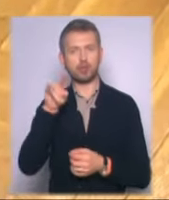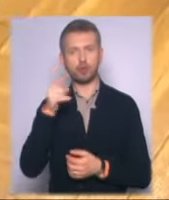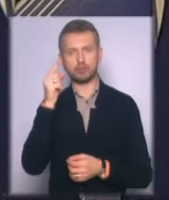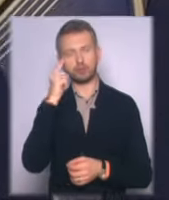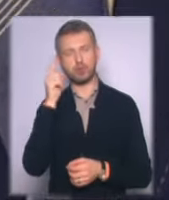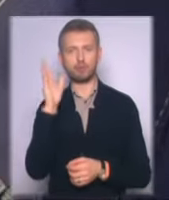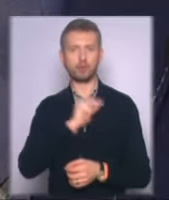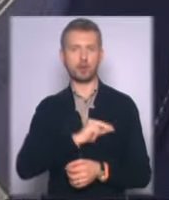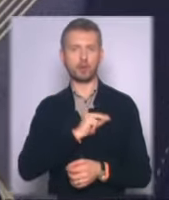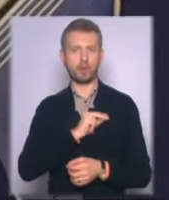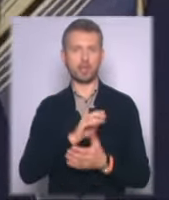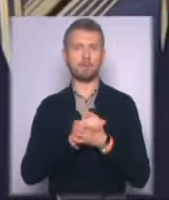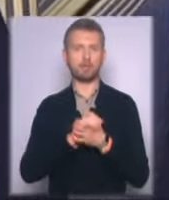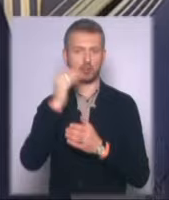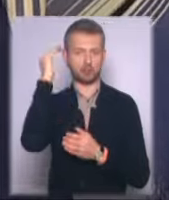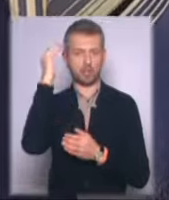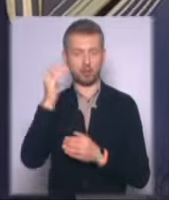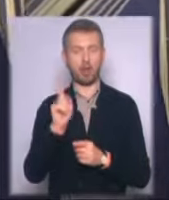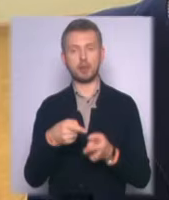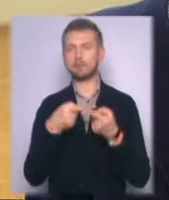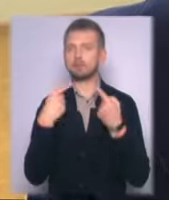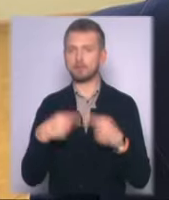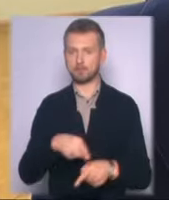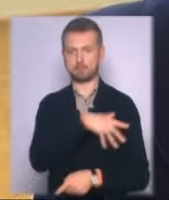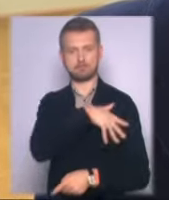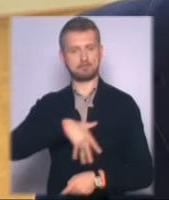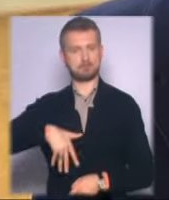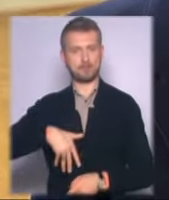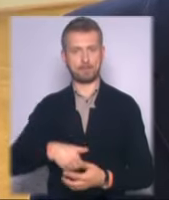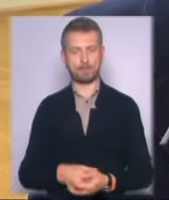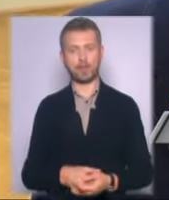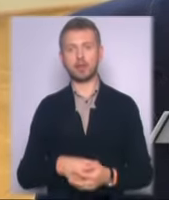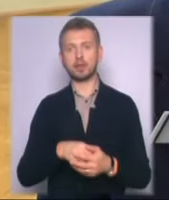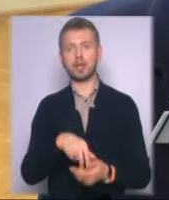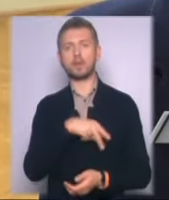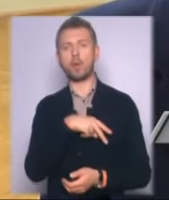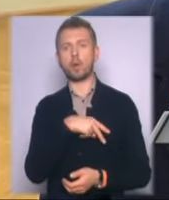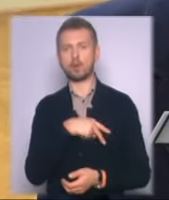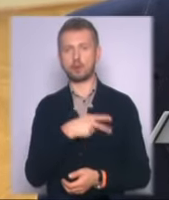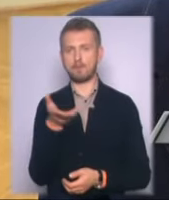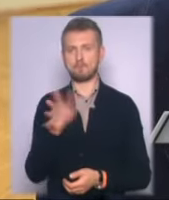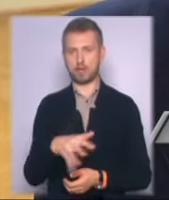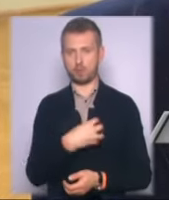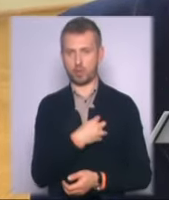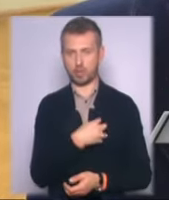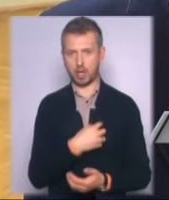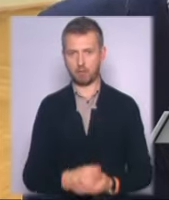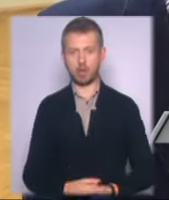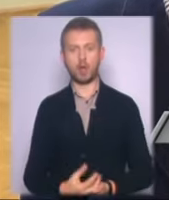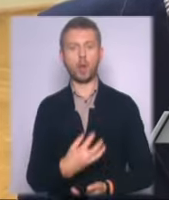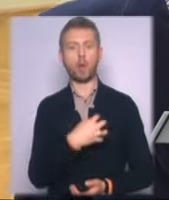інакше. На грудях – відзнаки за відмінну воєнну службу. Нагороджений 5 орденами.